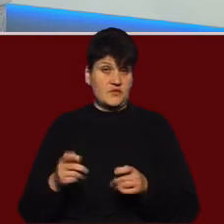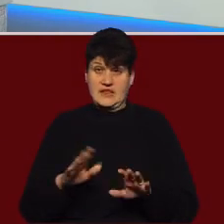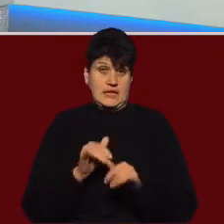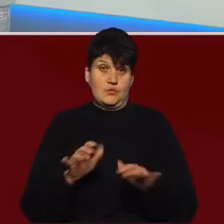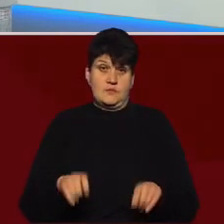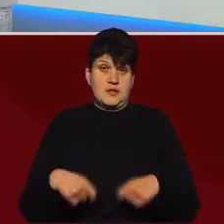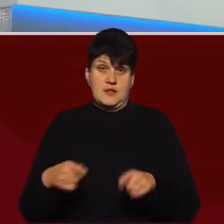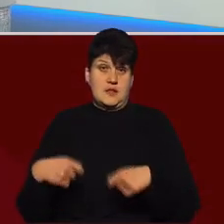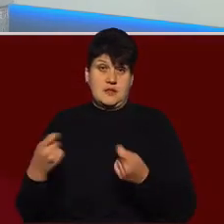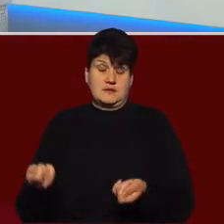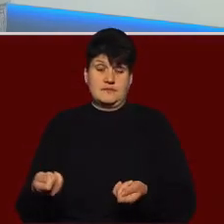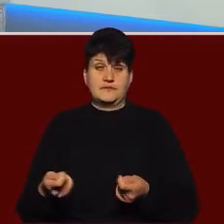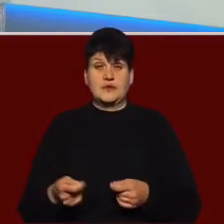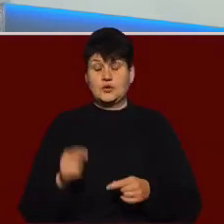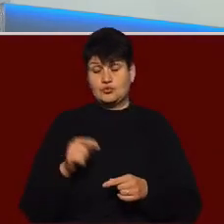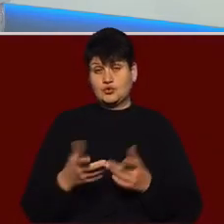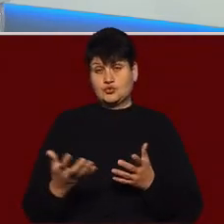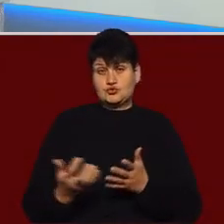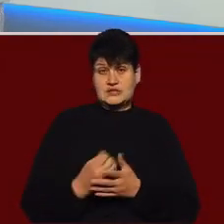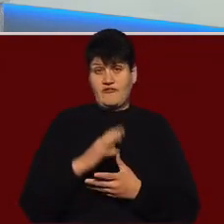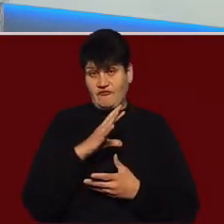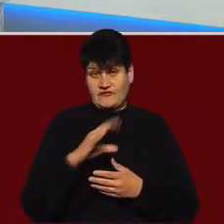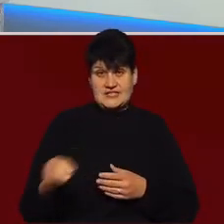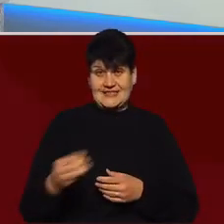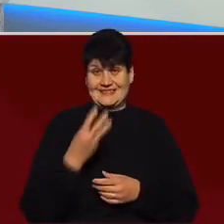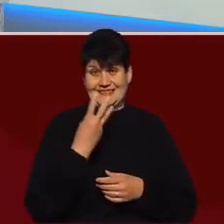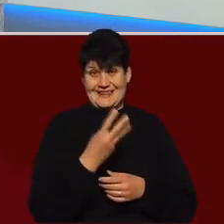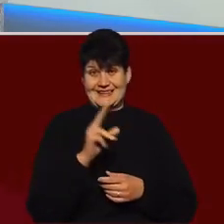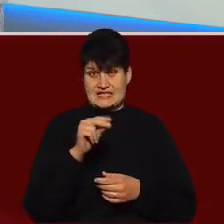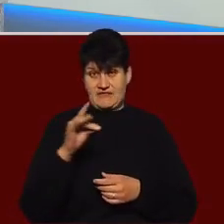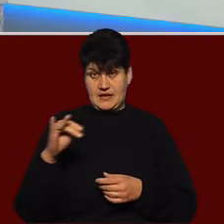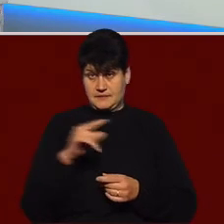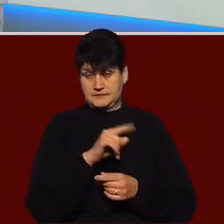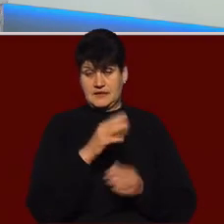цієї інфекції. Тому, якщо буде досягнуто всі ці три цифри, то ця